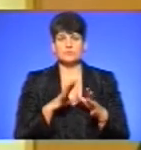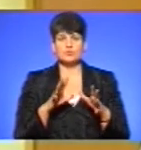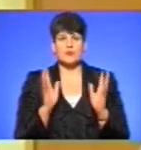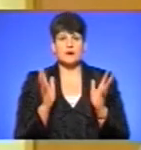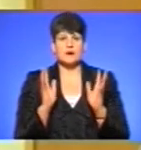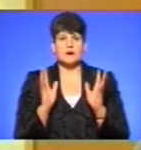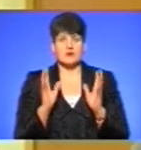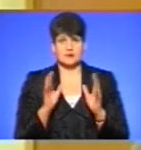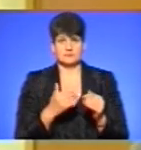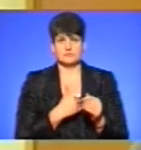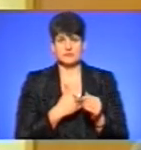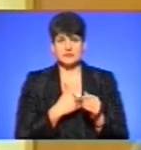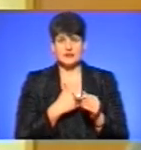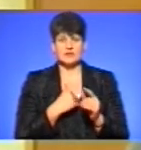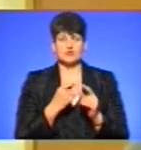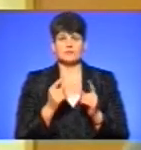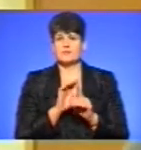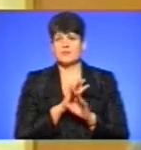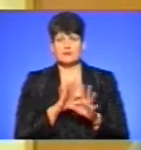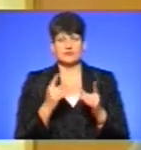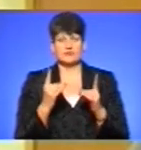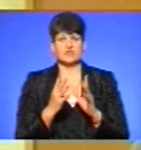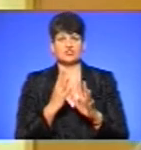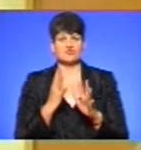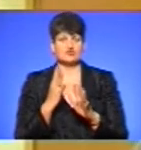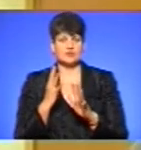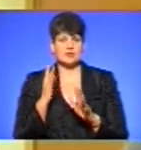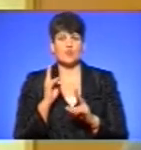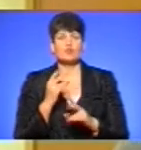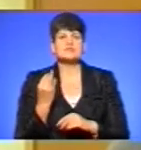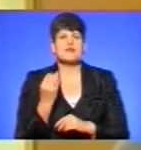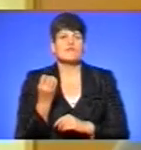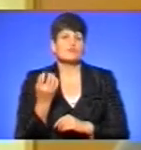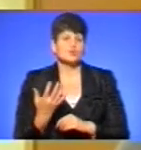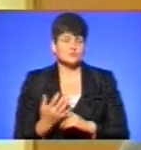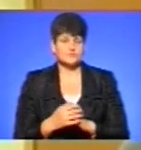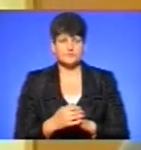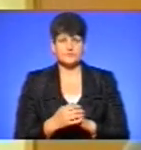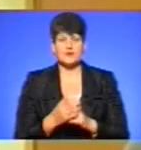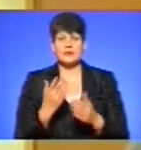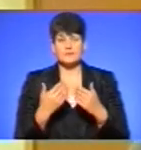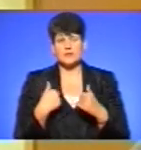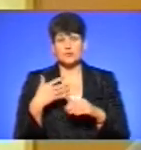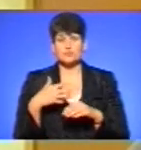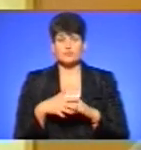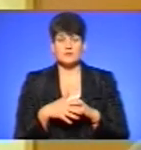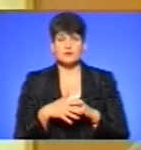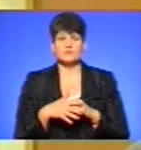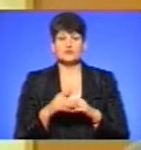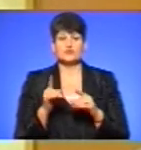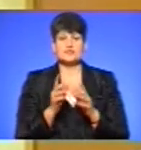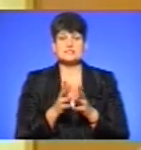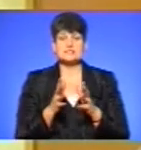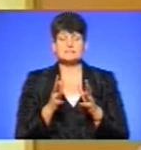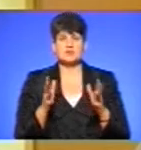попиту, уникнути величезних черг просто від людей, яким цікаво. Да? Однак ми розуміємо, що зі